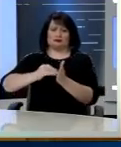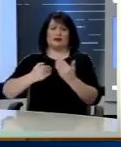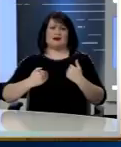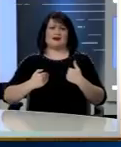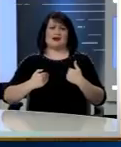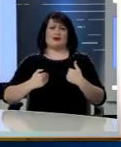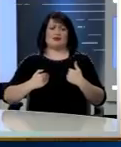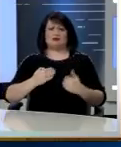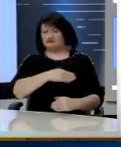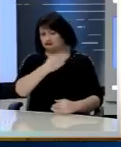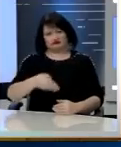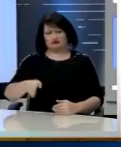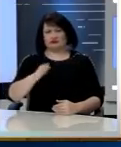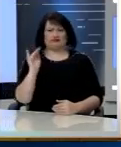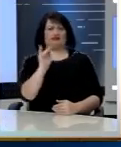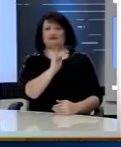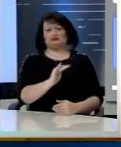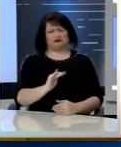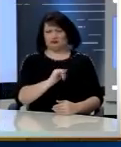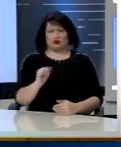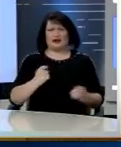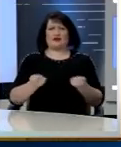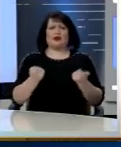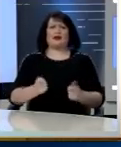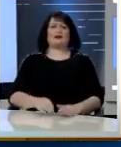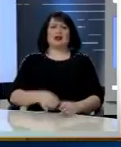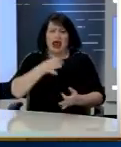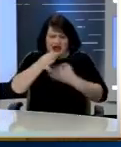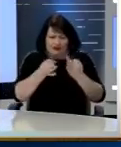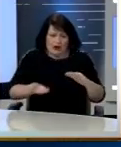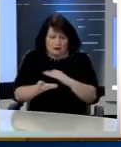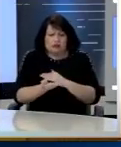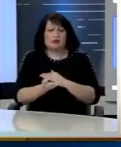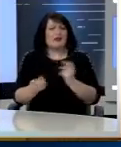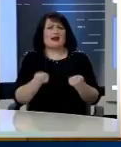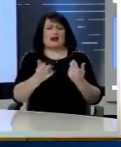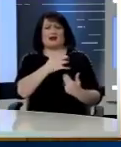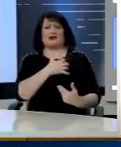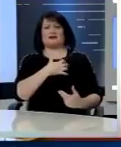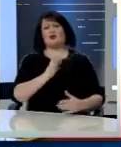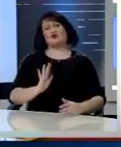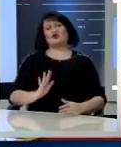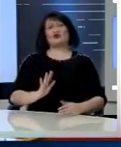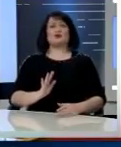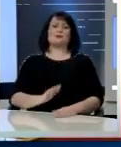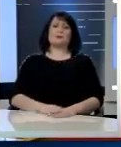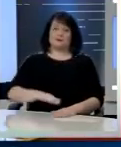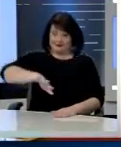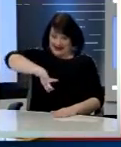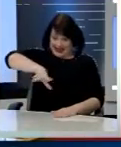4 Σεπτεμβρίου σε οποιοδήποτε διοικητικό όργανο ή αρχή. Δεν υπάρχει αναφορά. Υπάρχει ένα